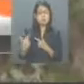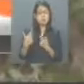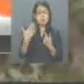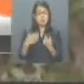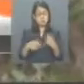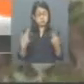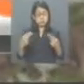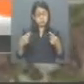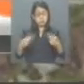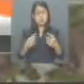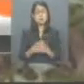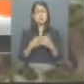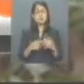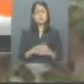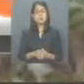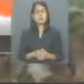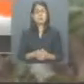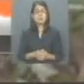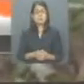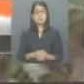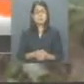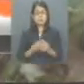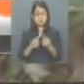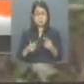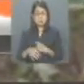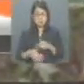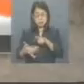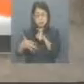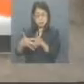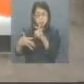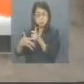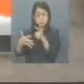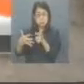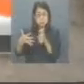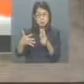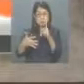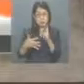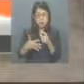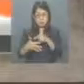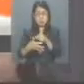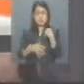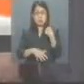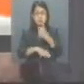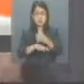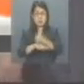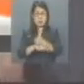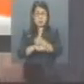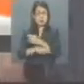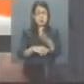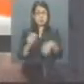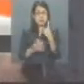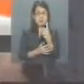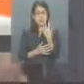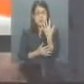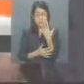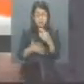งใจทราบครับสำหรับแกนนำที่สำคัญในการปะทะครั้งนี้นะครับมีการเสียชีวิต5นาย5รายนะครับแล้วก็ยึ